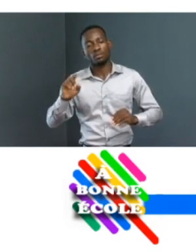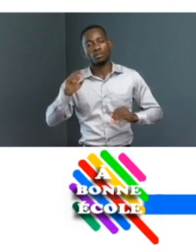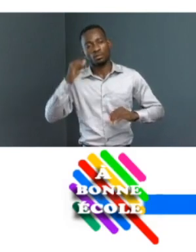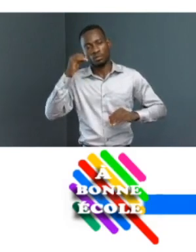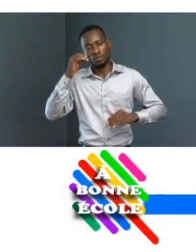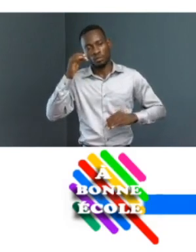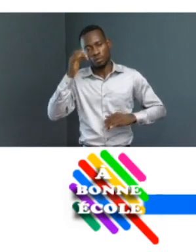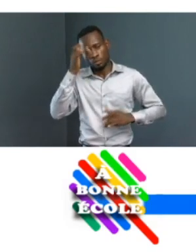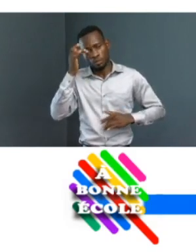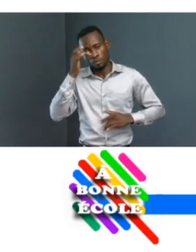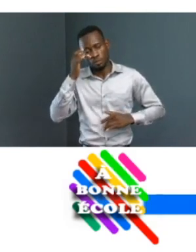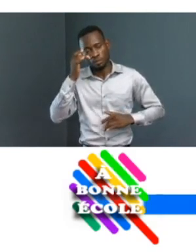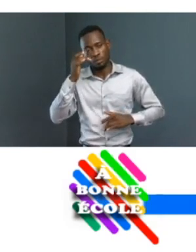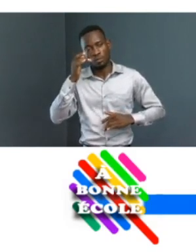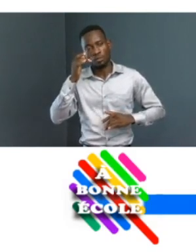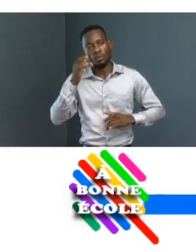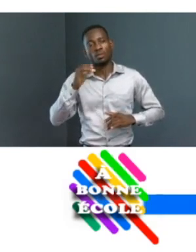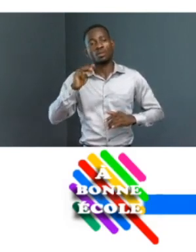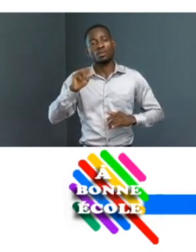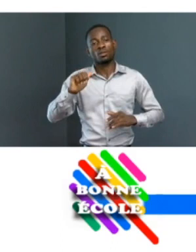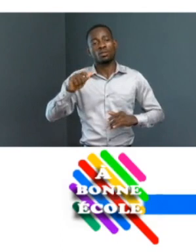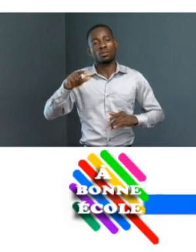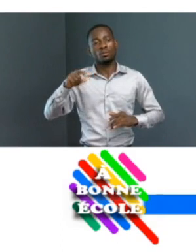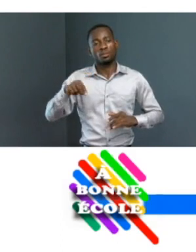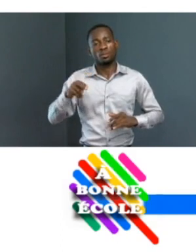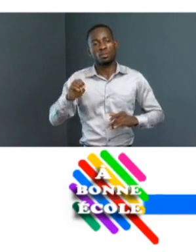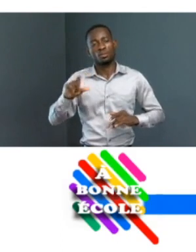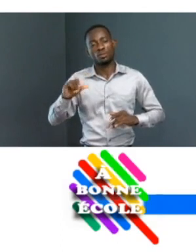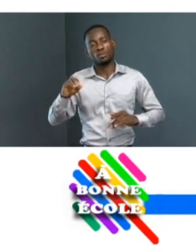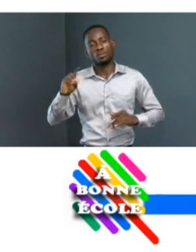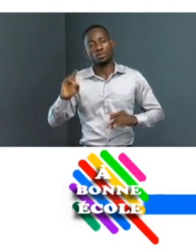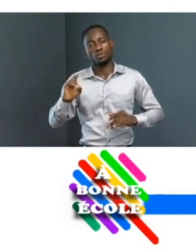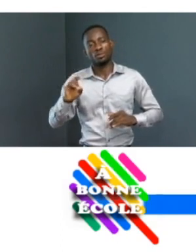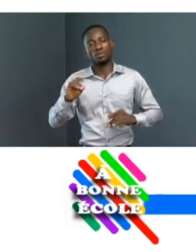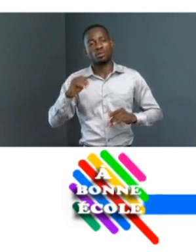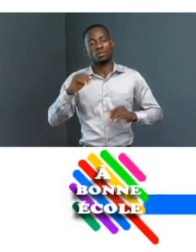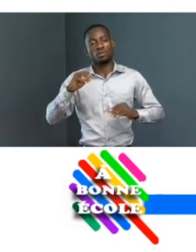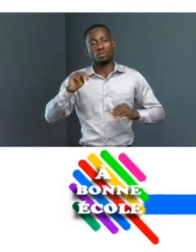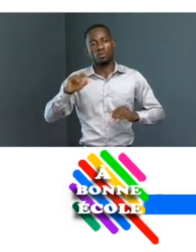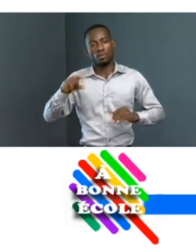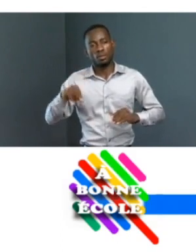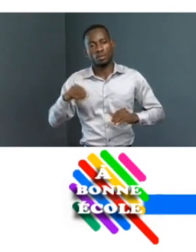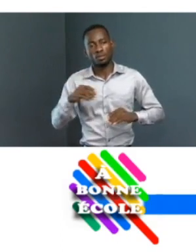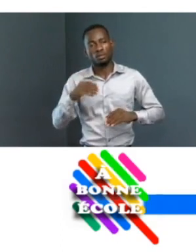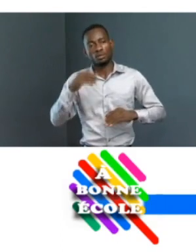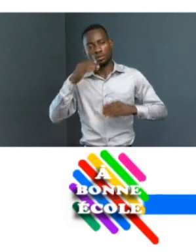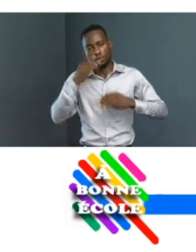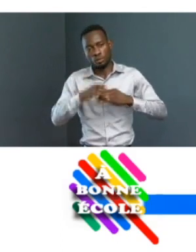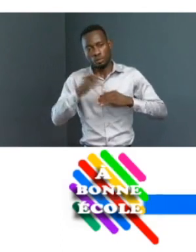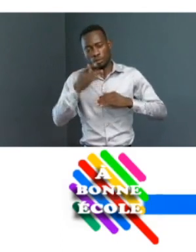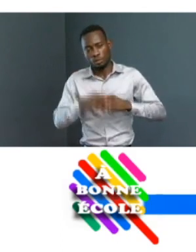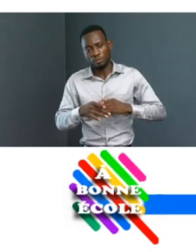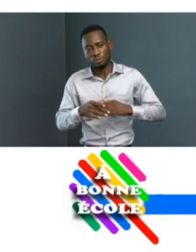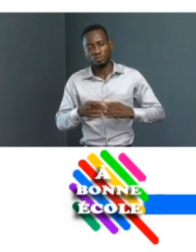goitre endémique, qui est dû à un manque de l'iode, et comme l'anémie, qui est due à un manque du fer. Alors, lorsque